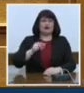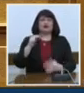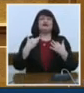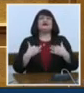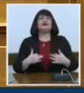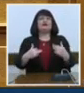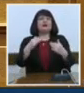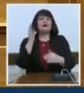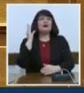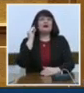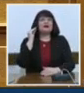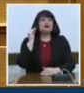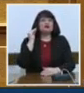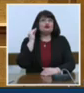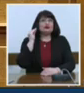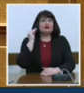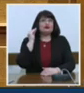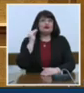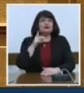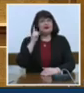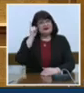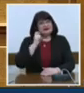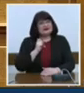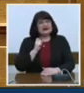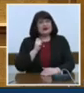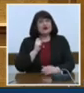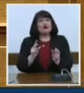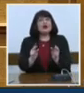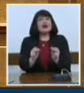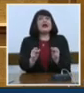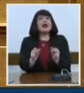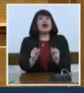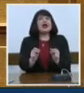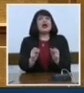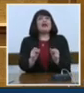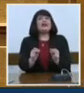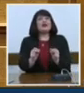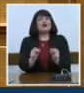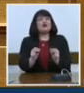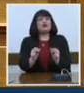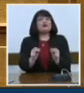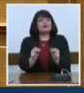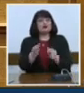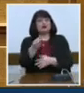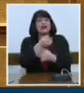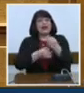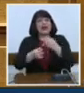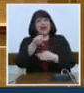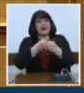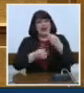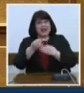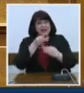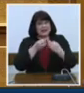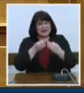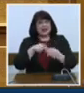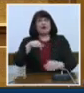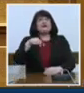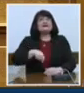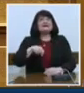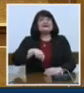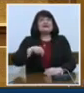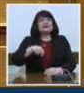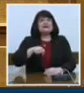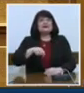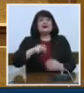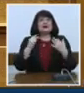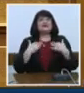έναν γνωστό ραδιοφωνικό σχολιαστή να προεξοφλεί ότι σήμερα η